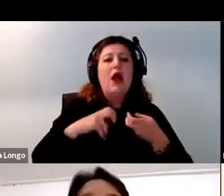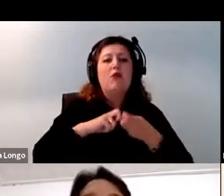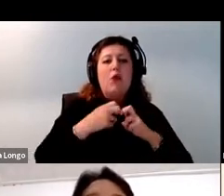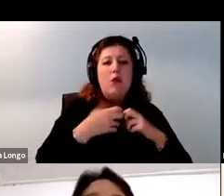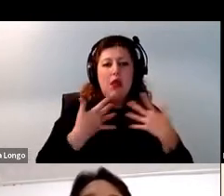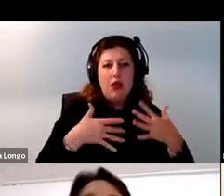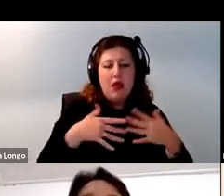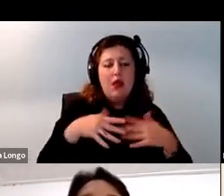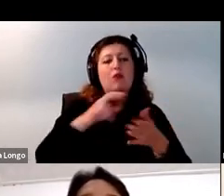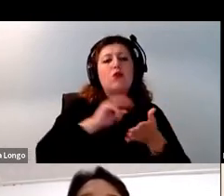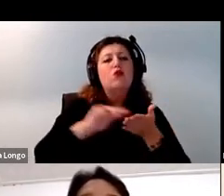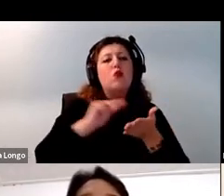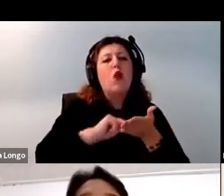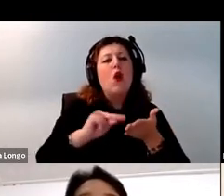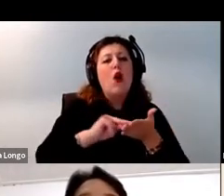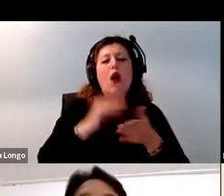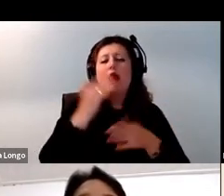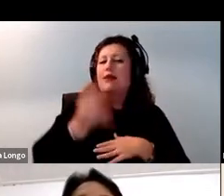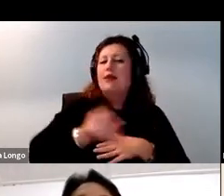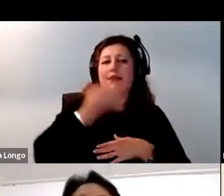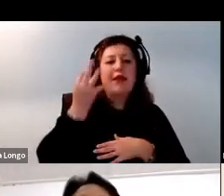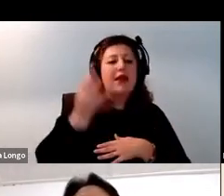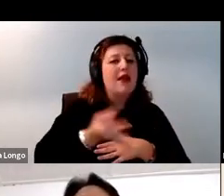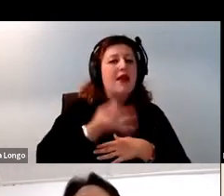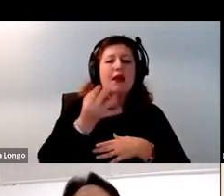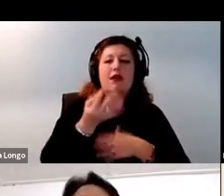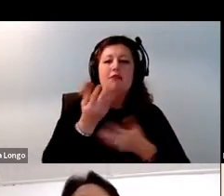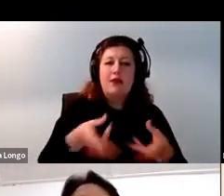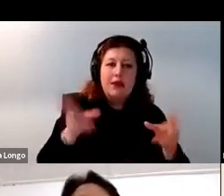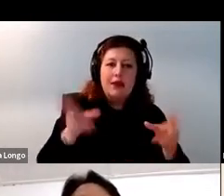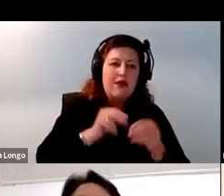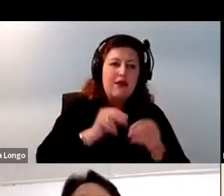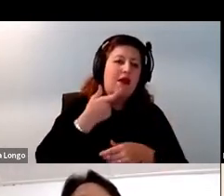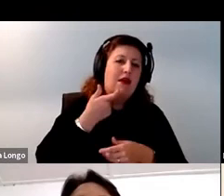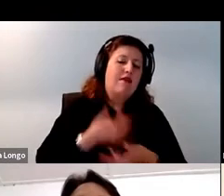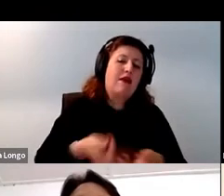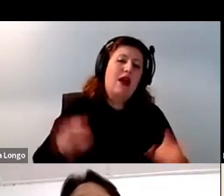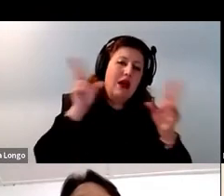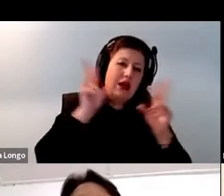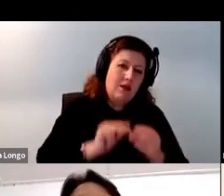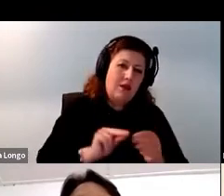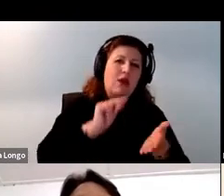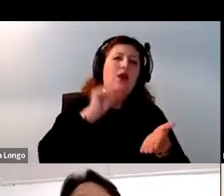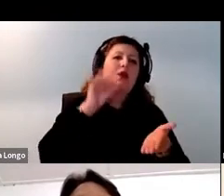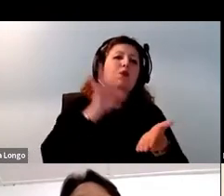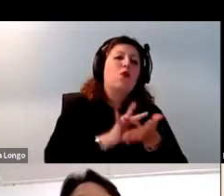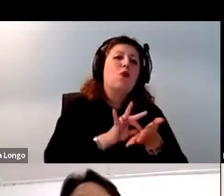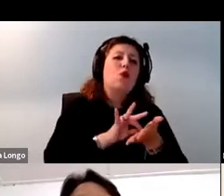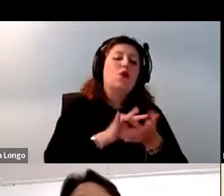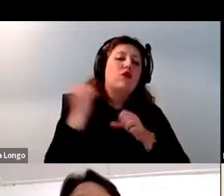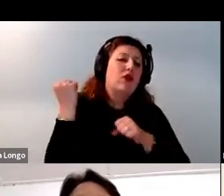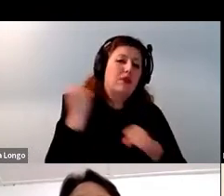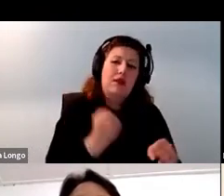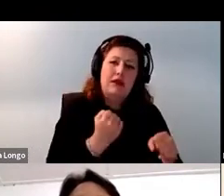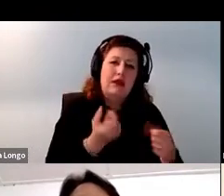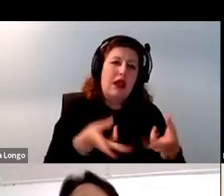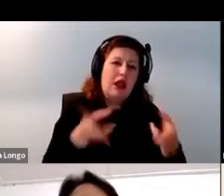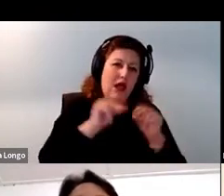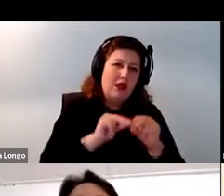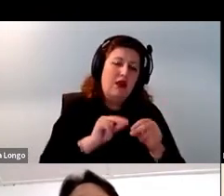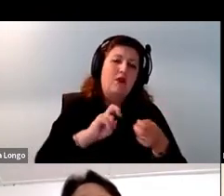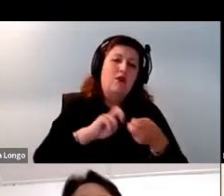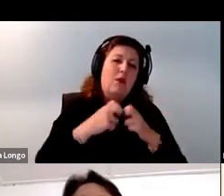scuole. Era quasi un punto costante di tutte le scuole, perché dalle foto che avete visto potete